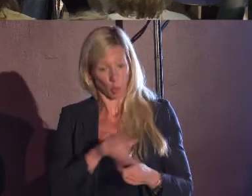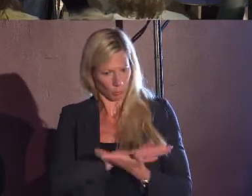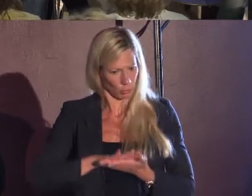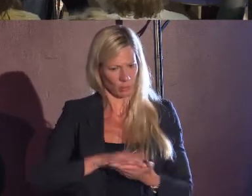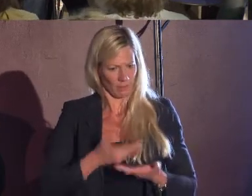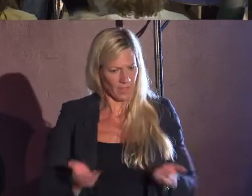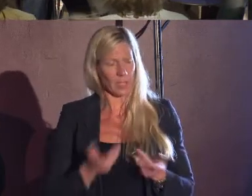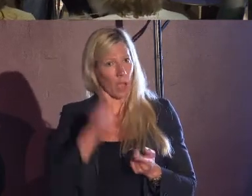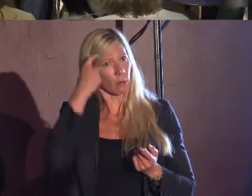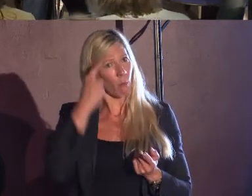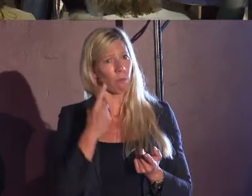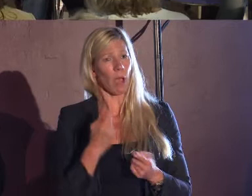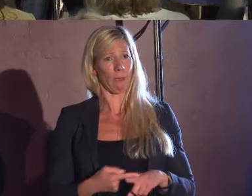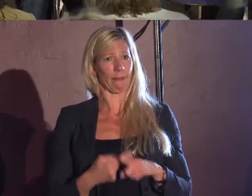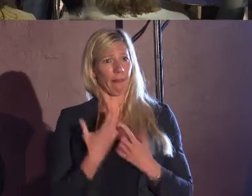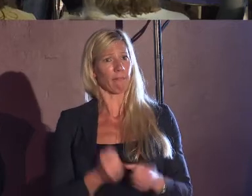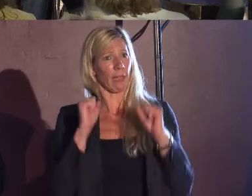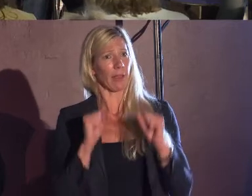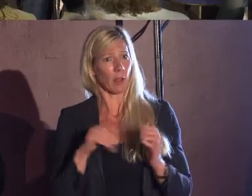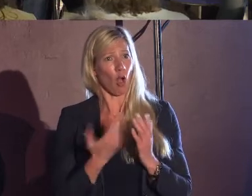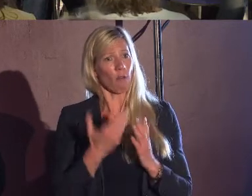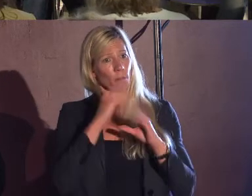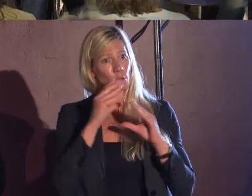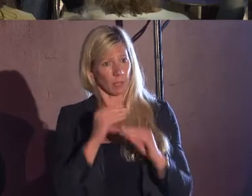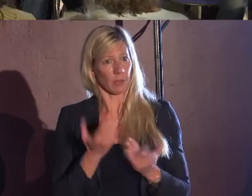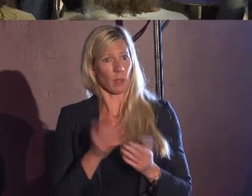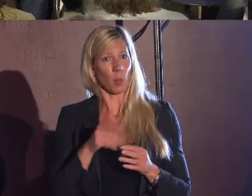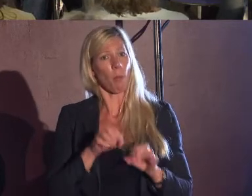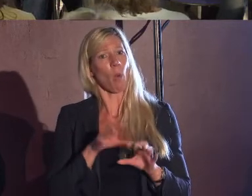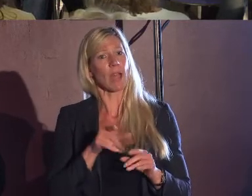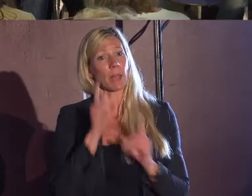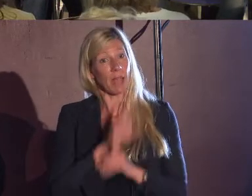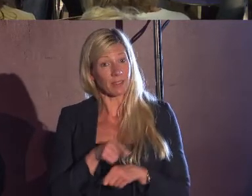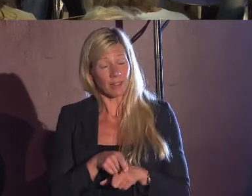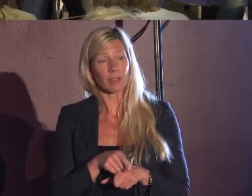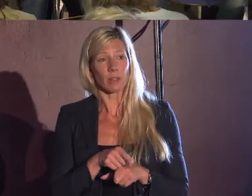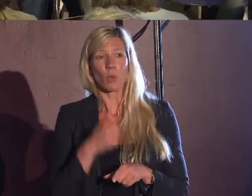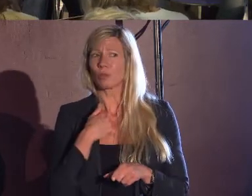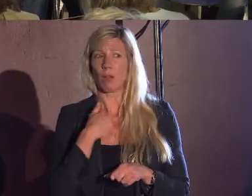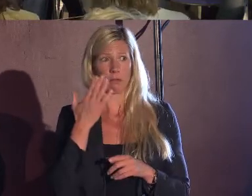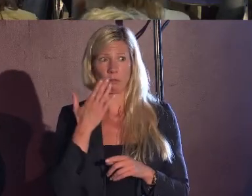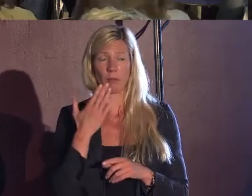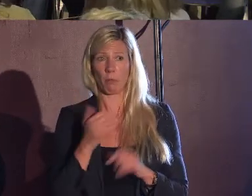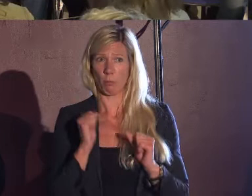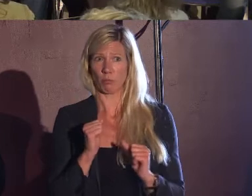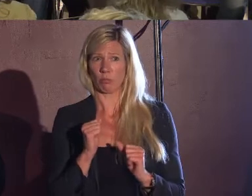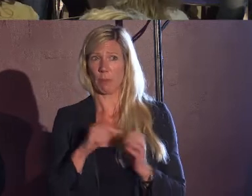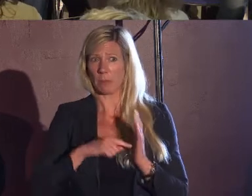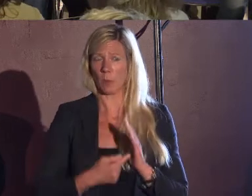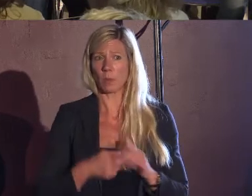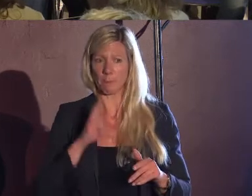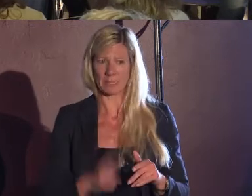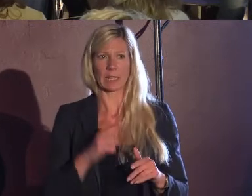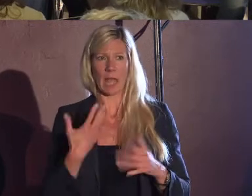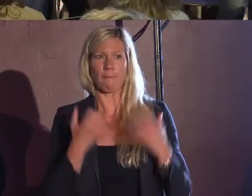så kloka, enkla effekter som musiken har på människan. Och jag kan inte nog understryka det, hur viktigt det är att